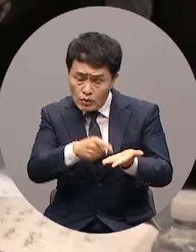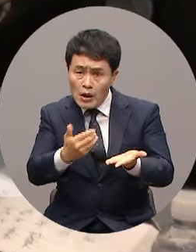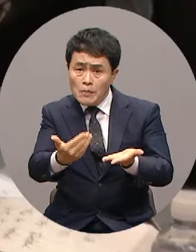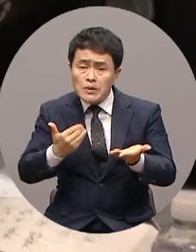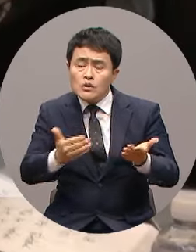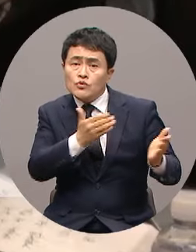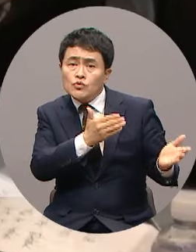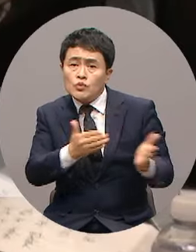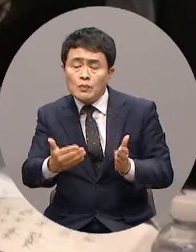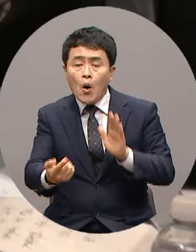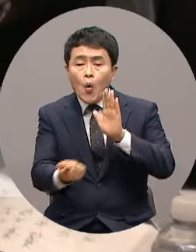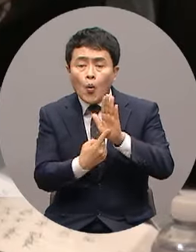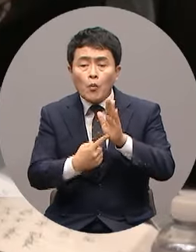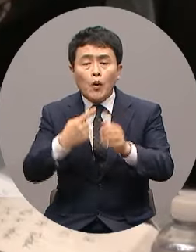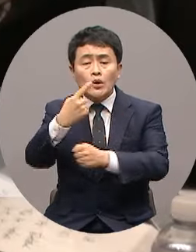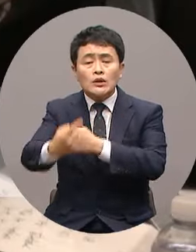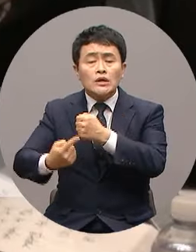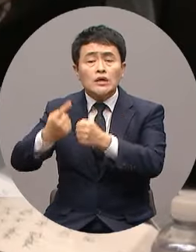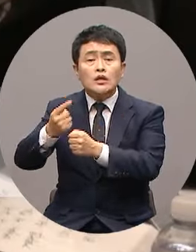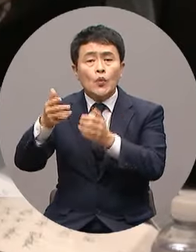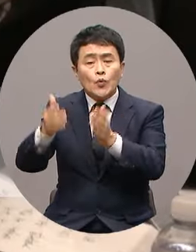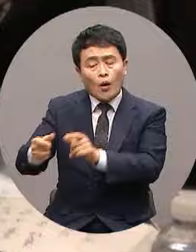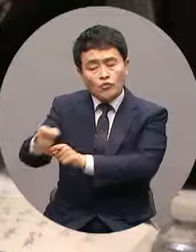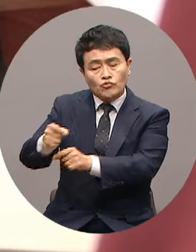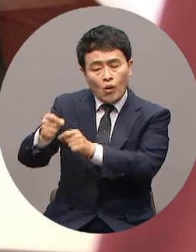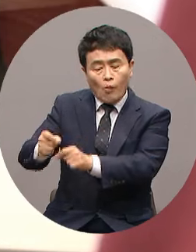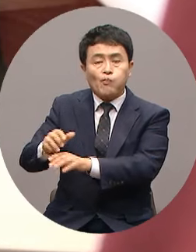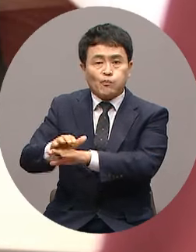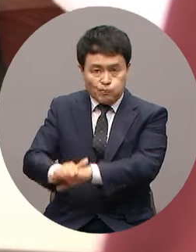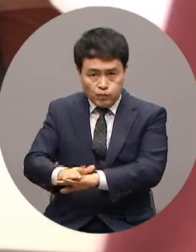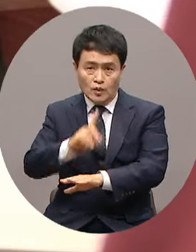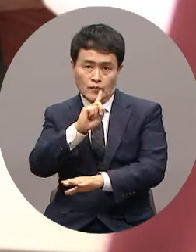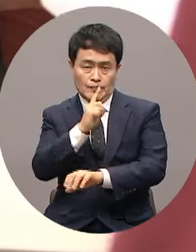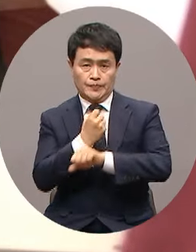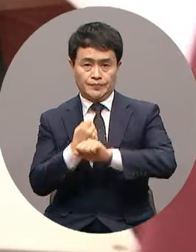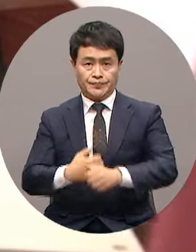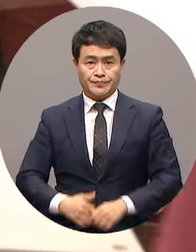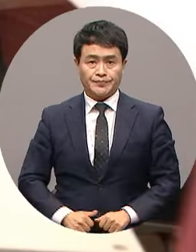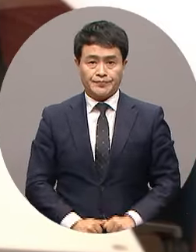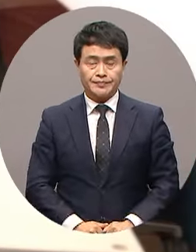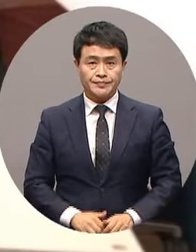수 있도록 공포 후 1년의 유예 기간을 두겠다고 예고했습니다. MBC 뉴스 박윤수입니다.